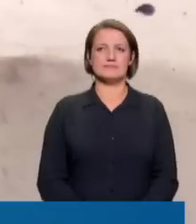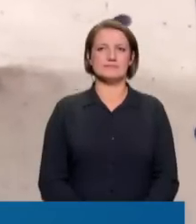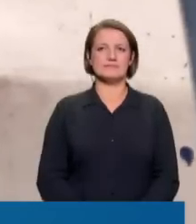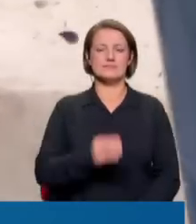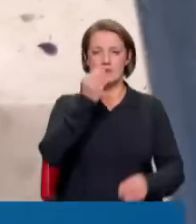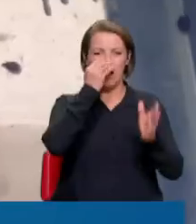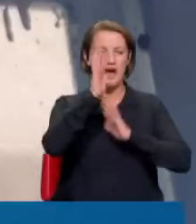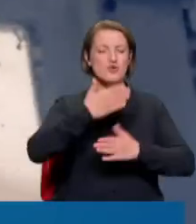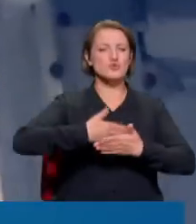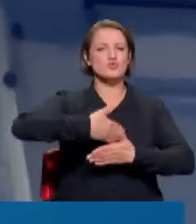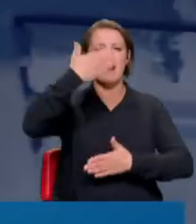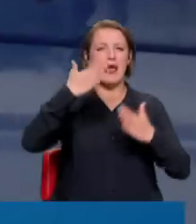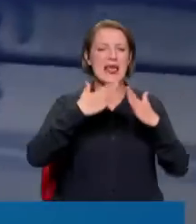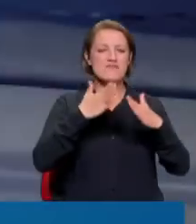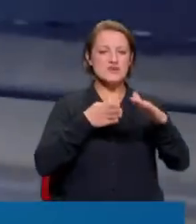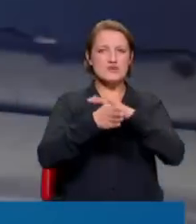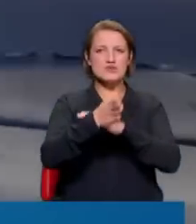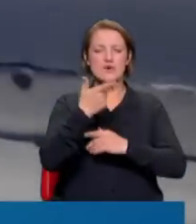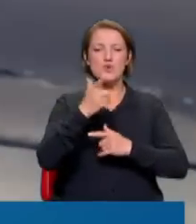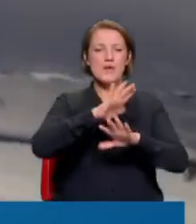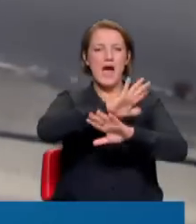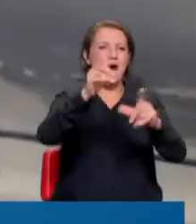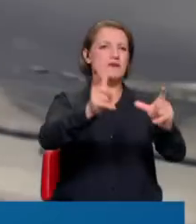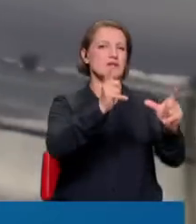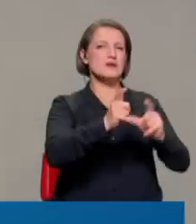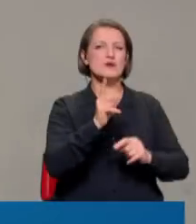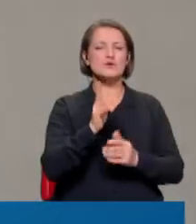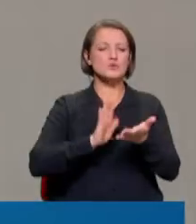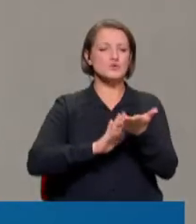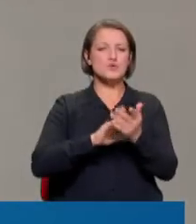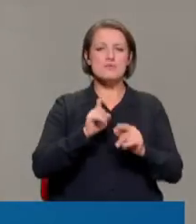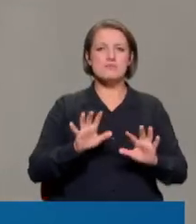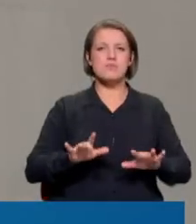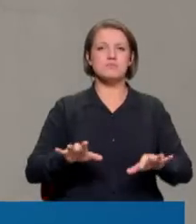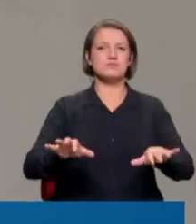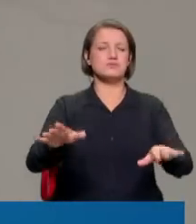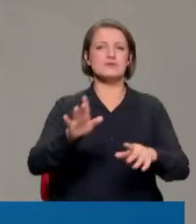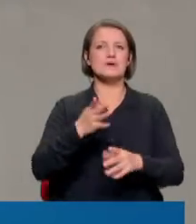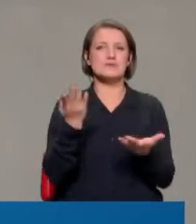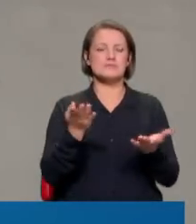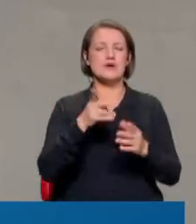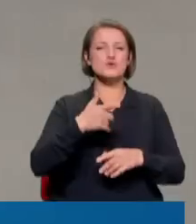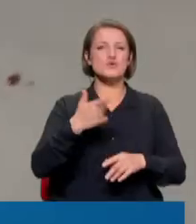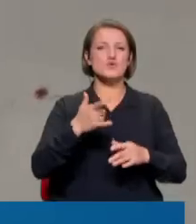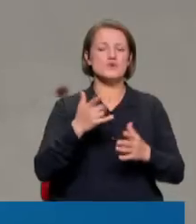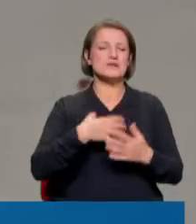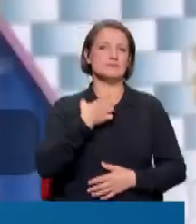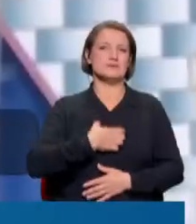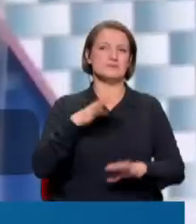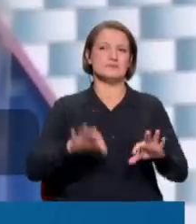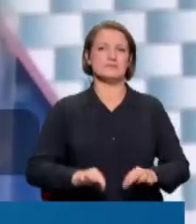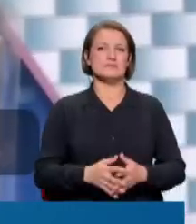ağaçları duvarları evlerin içini köyün her noktasını uğur böcekleri sardı uğur böceği İstilası köylüleri